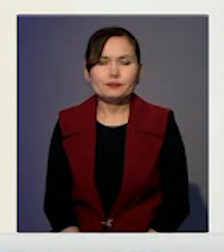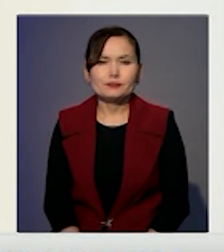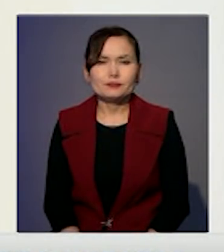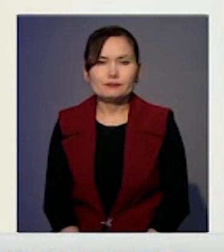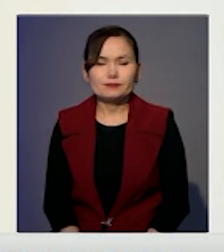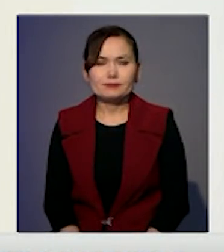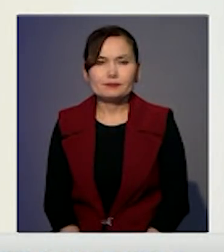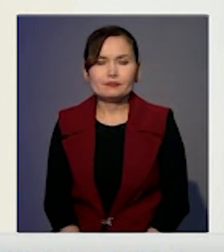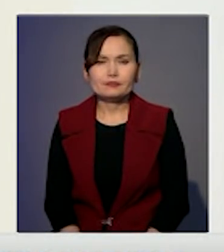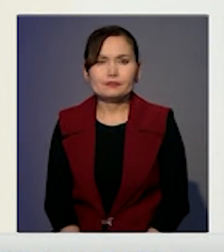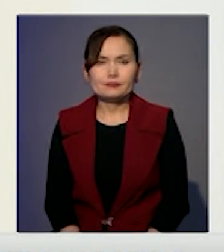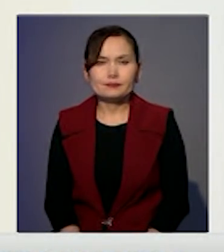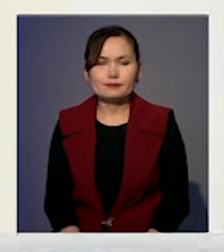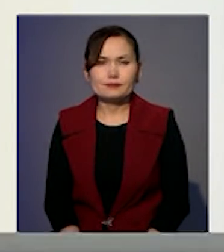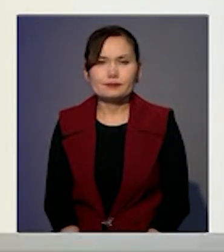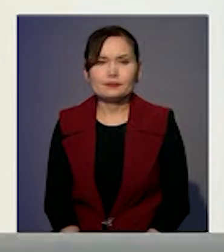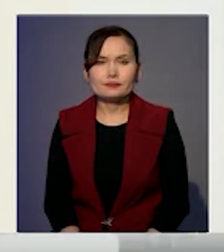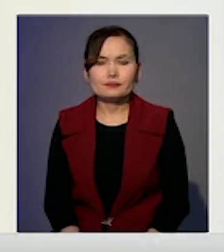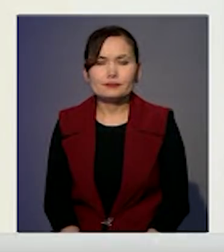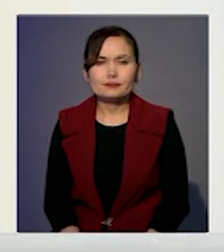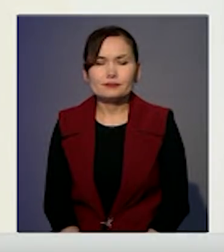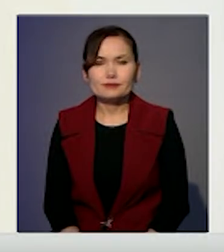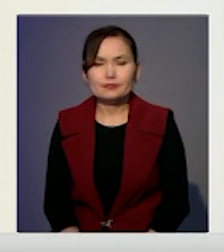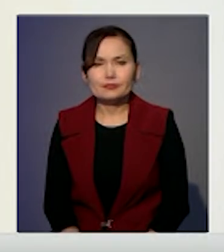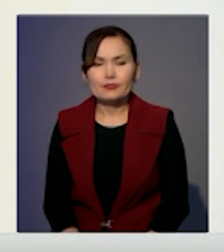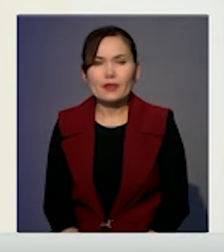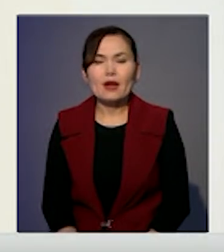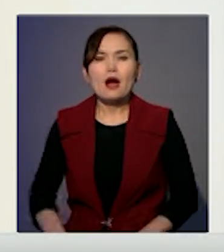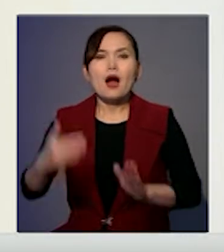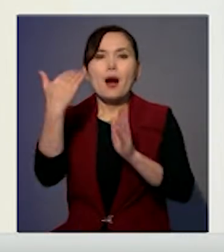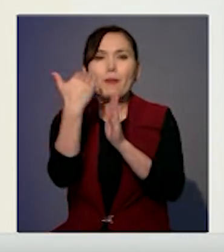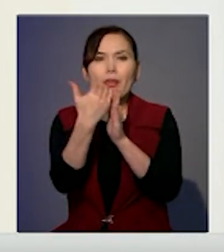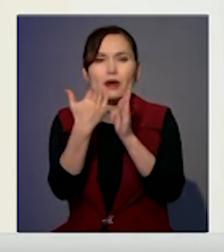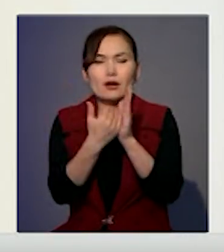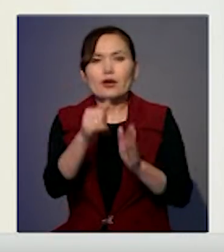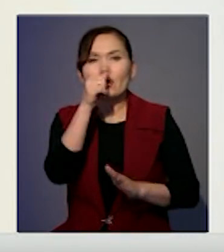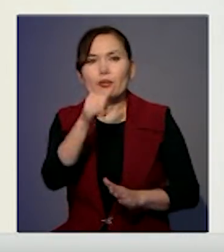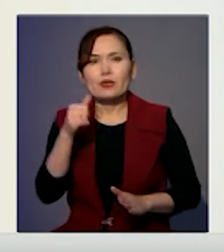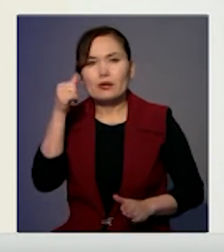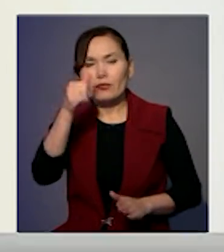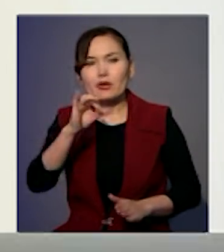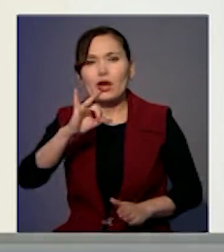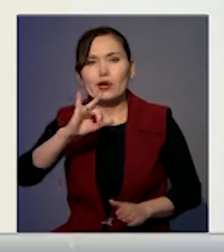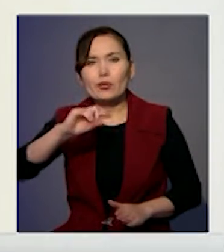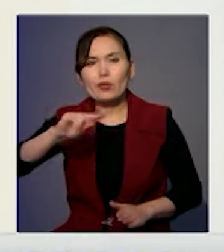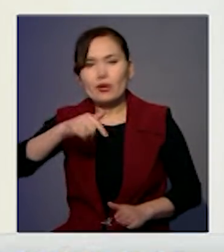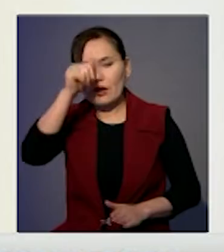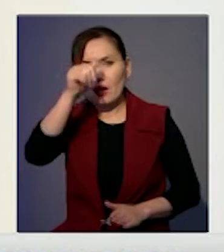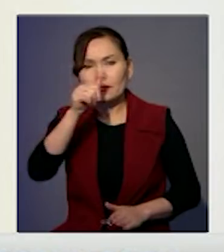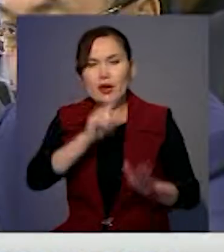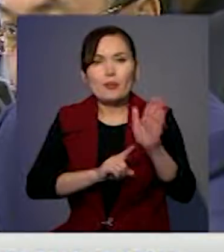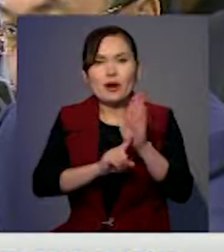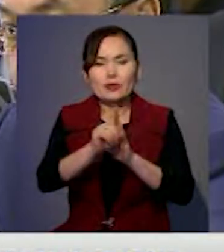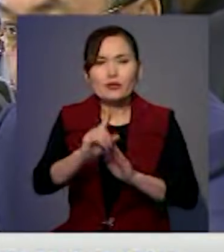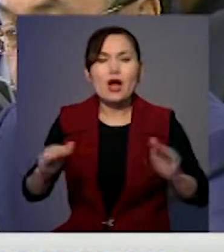Запуск программы состоялся в июле 2018 года. Бағдарлама былтыр шілде айында іске қосылды. Оны іске асыратын